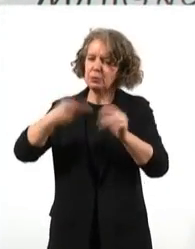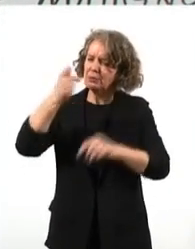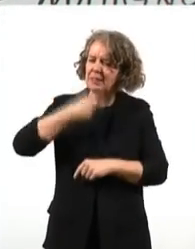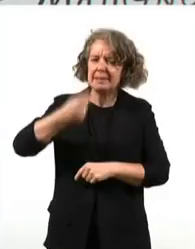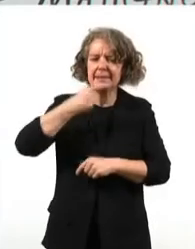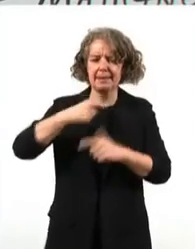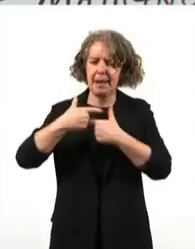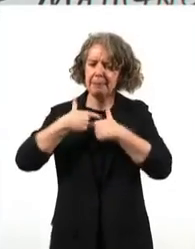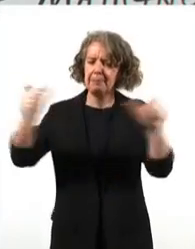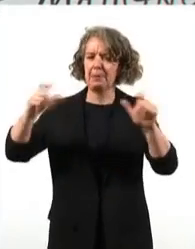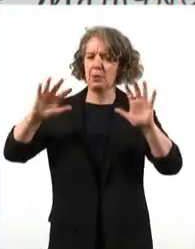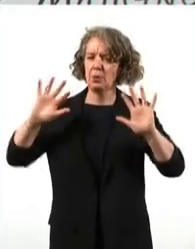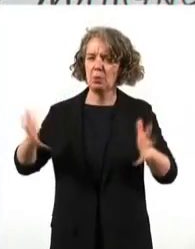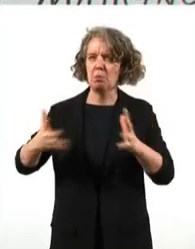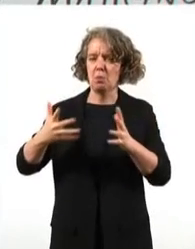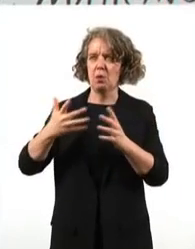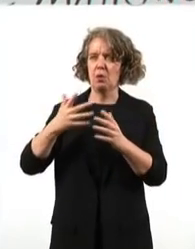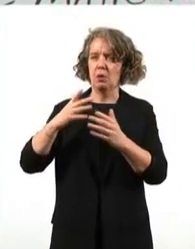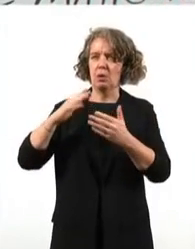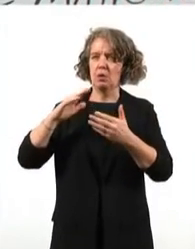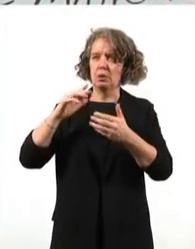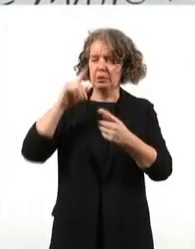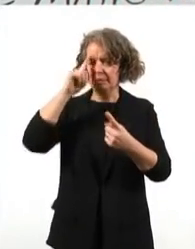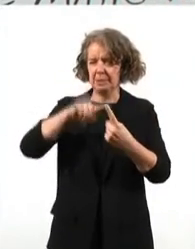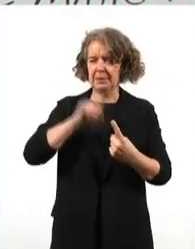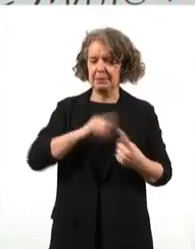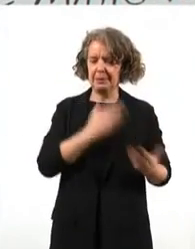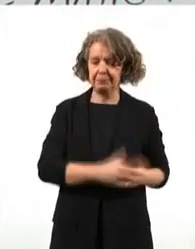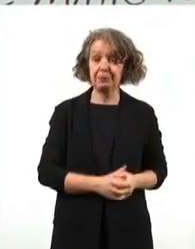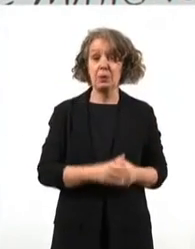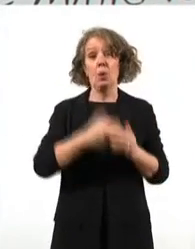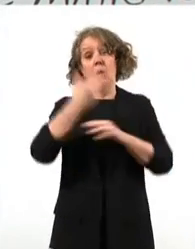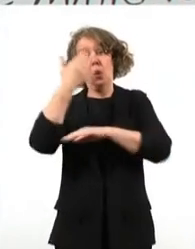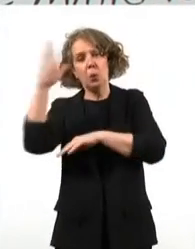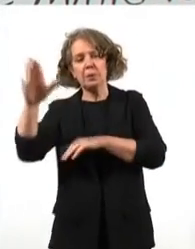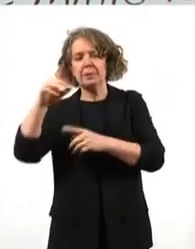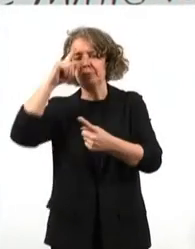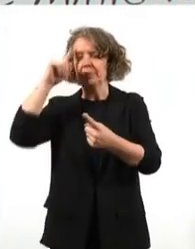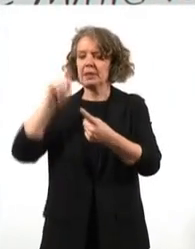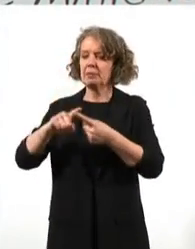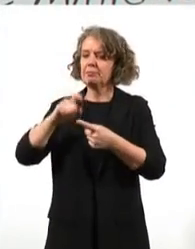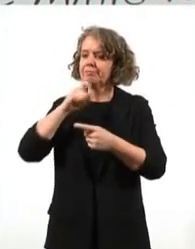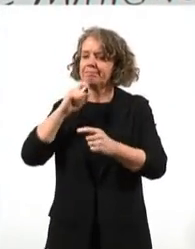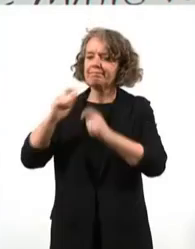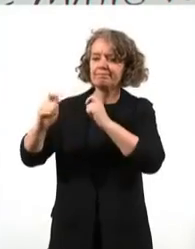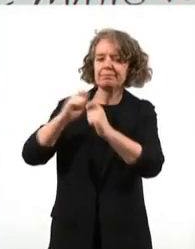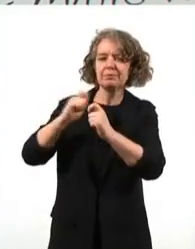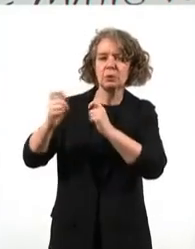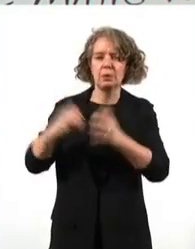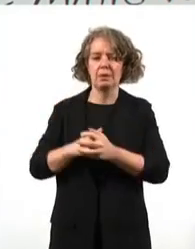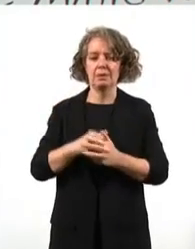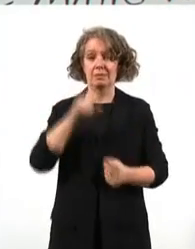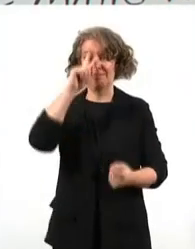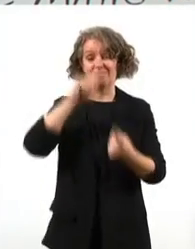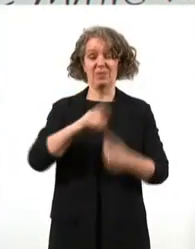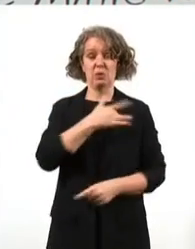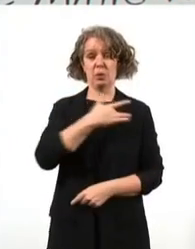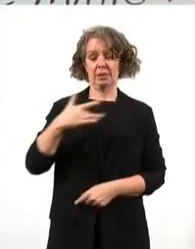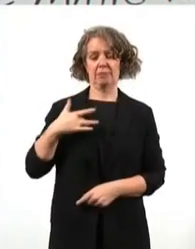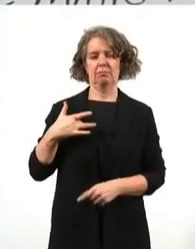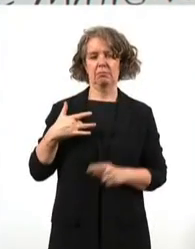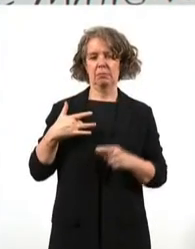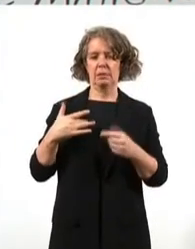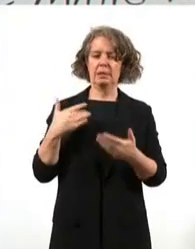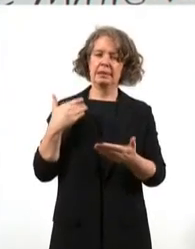ces sujets-là. Sur les autres thèmes qu'on a mentionnés, les questions de santé, là aussi, c'est des